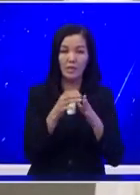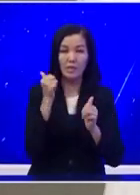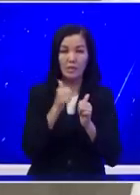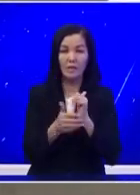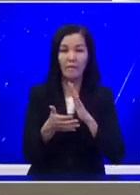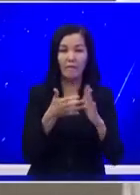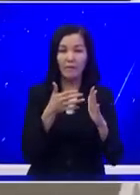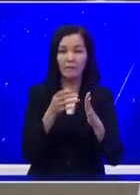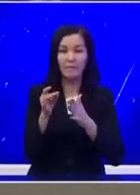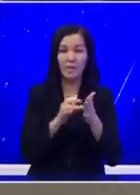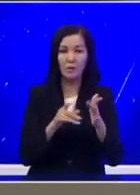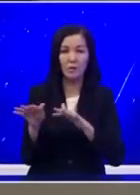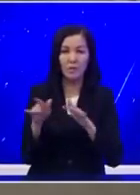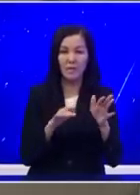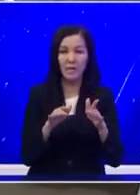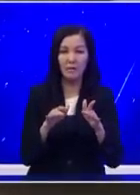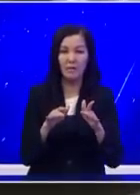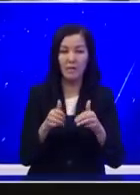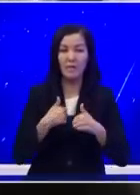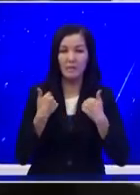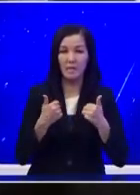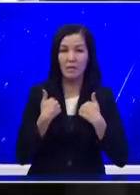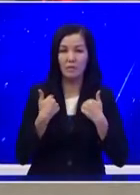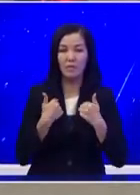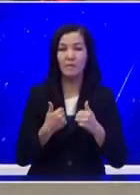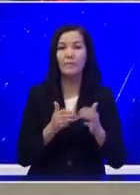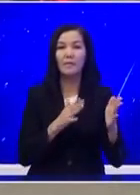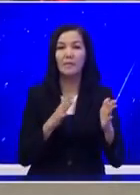стараются реагировать экстренно. Это называется динамичное наблюдение.